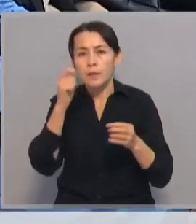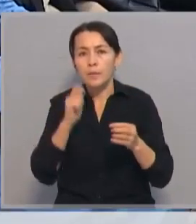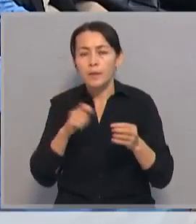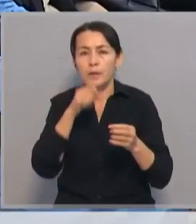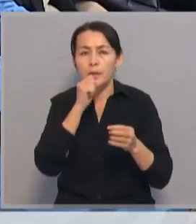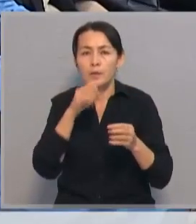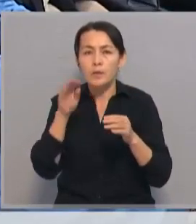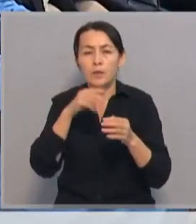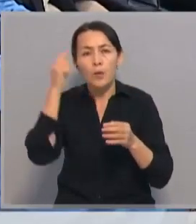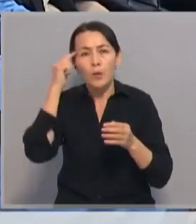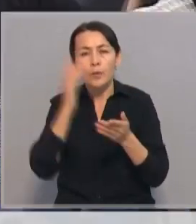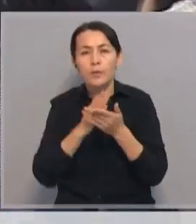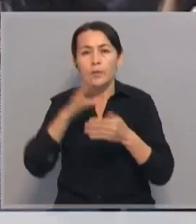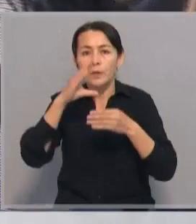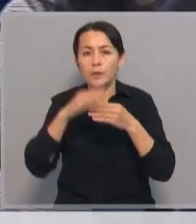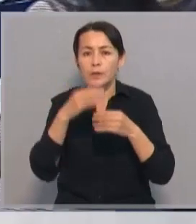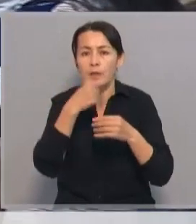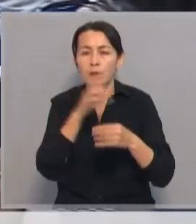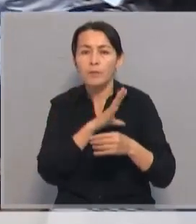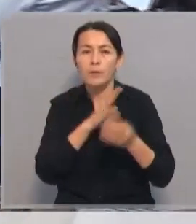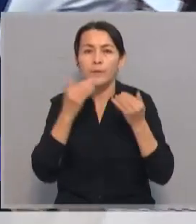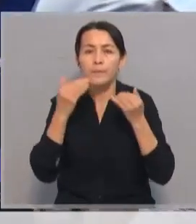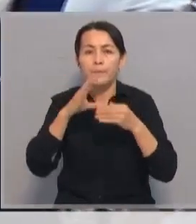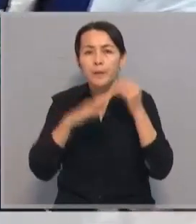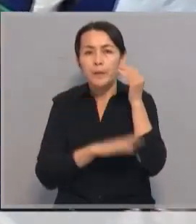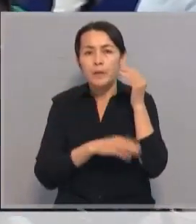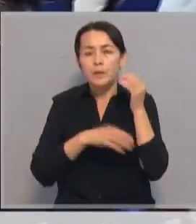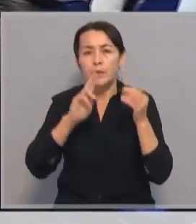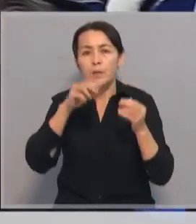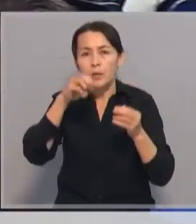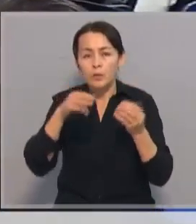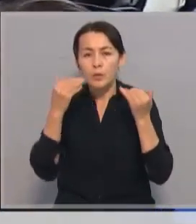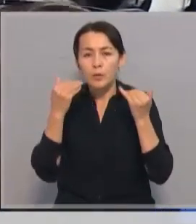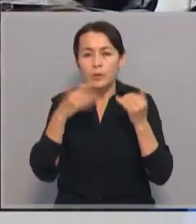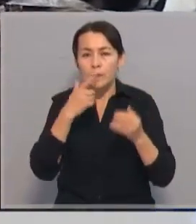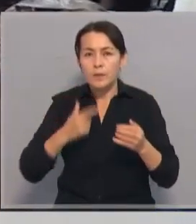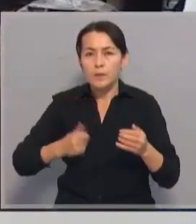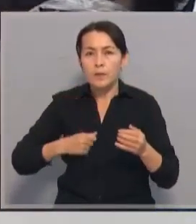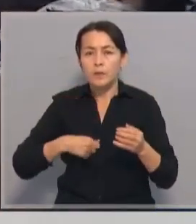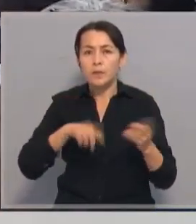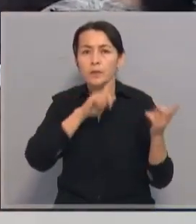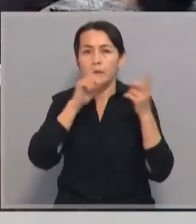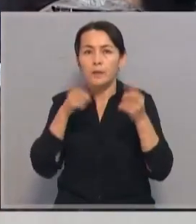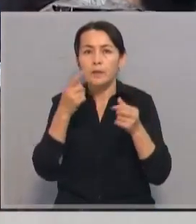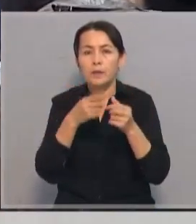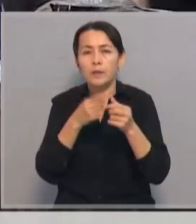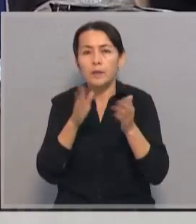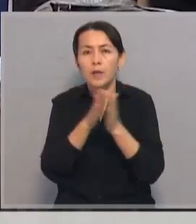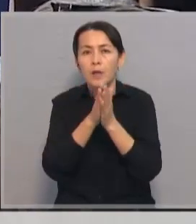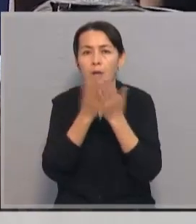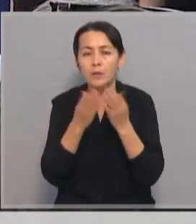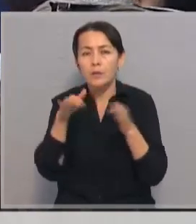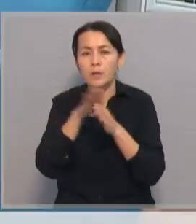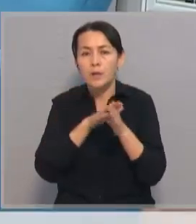жазушы жайында ой қозғап, кештің ажарын ашты. Кеш соңында Кемел Тоқаевтың «Солдат соғысқа кетті» атты автобиографиялық